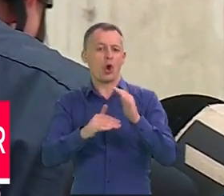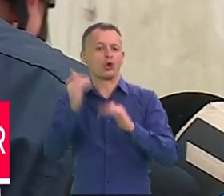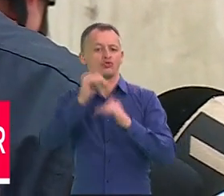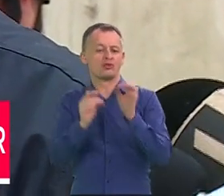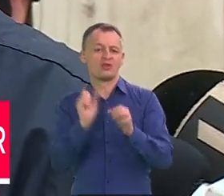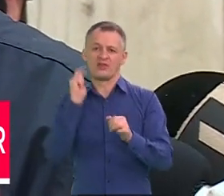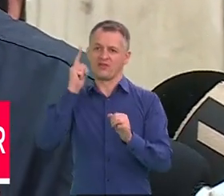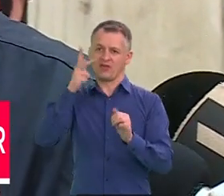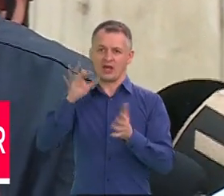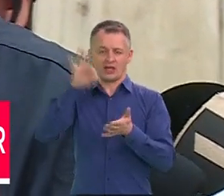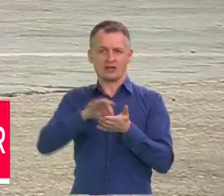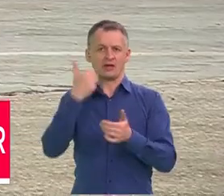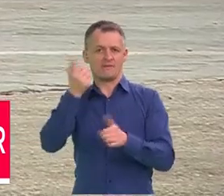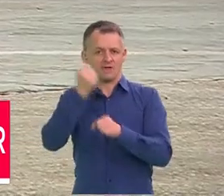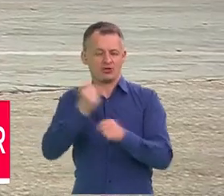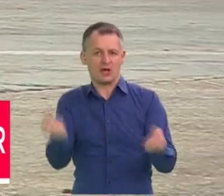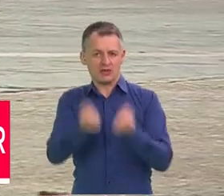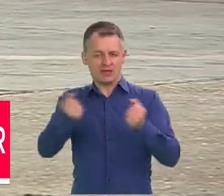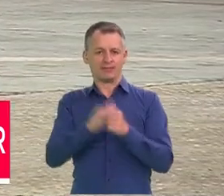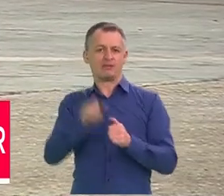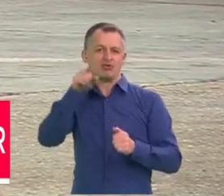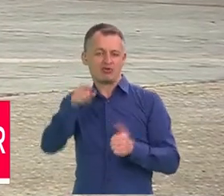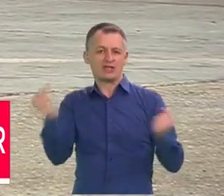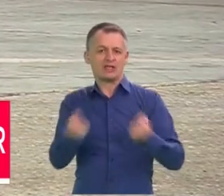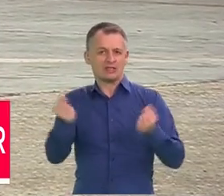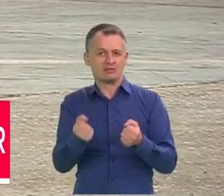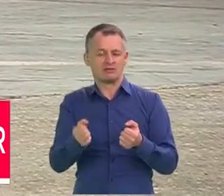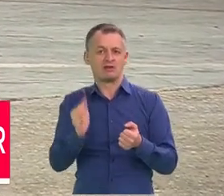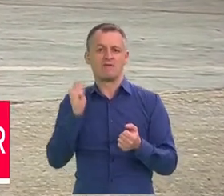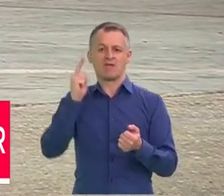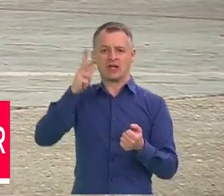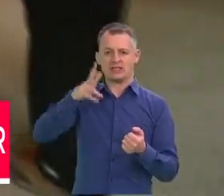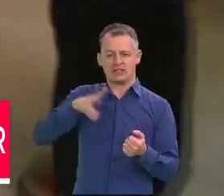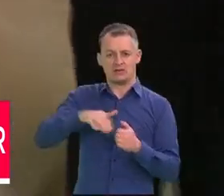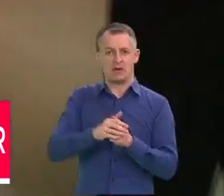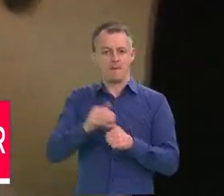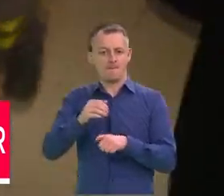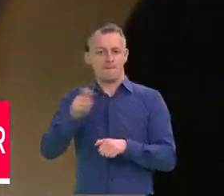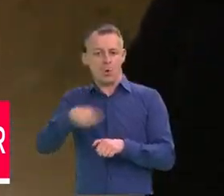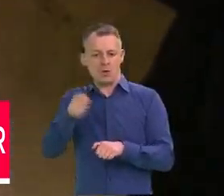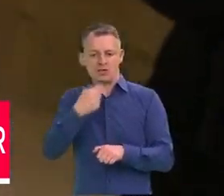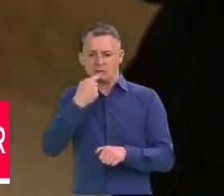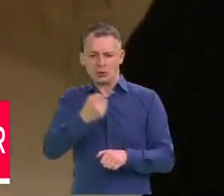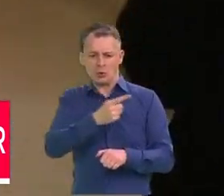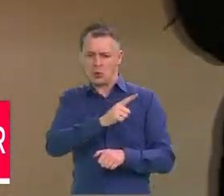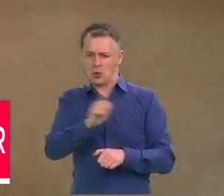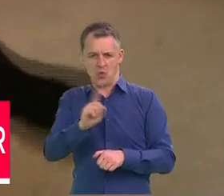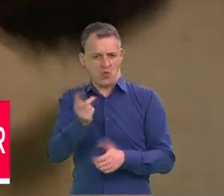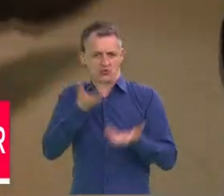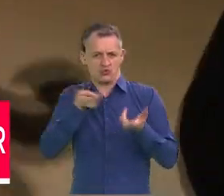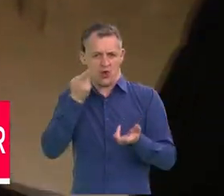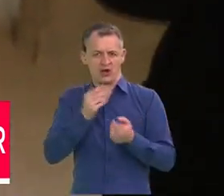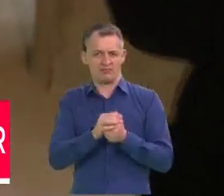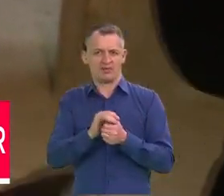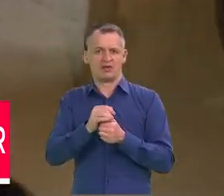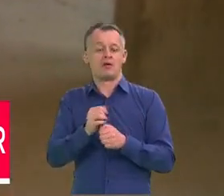dată când se face un exercițiu. Astfel de exerciții au loc zilnic, iar pompierii spun că nu sunt deloc ușoare. Primul pas este scanarea zonei,